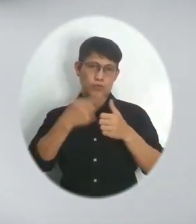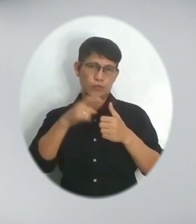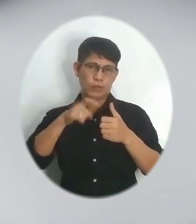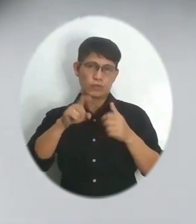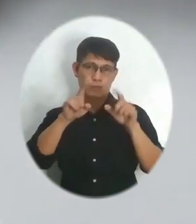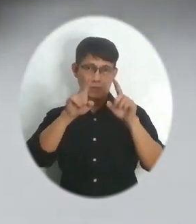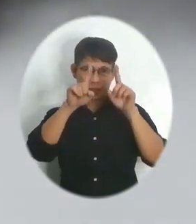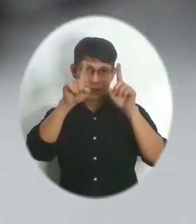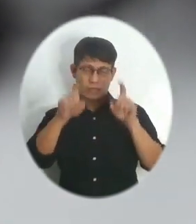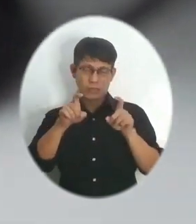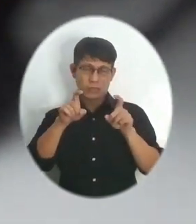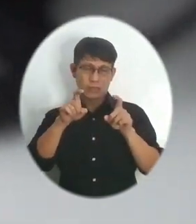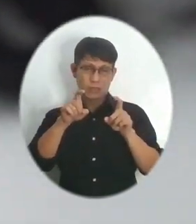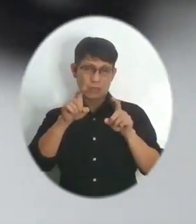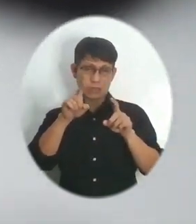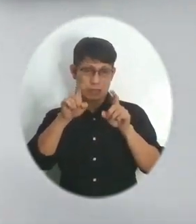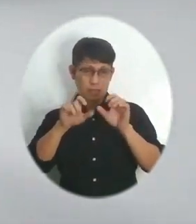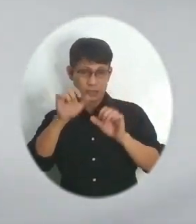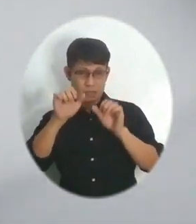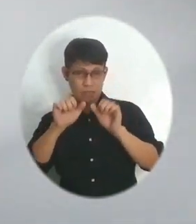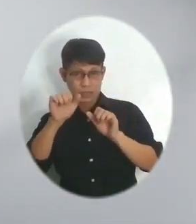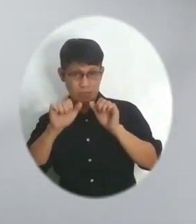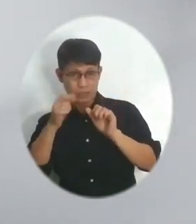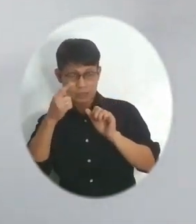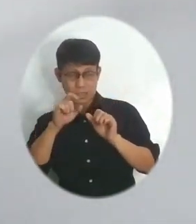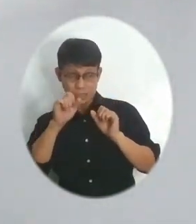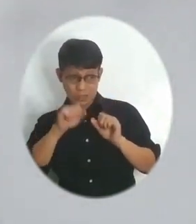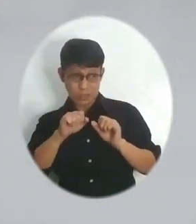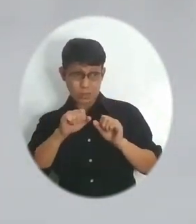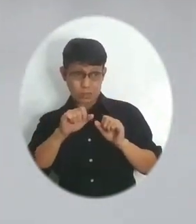Nasabi i-test daw po muna kung kaya daw talaga